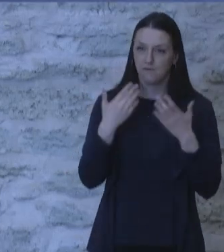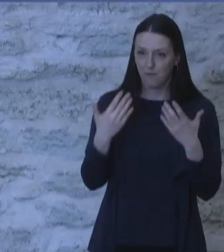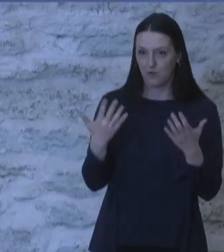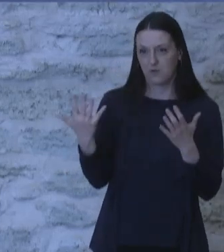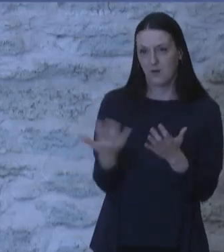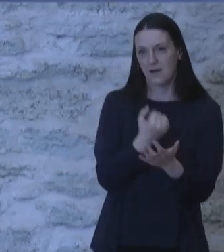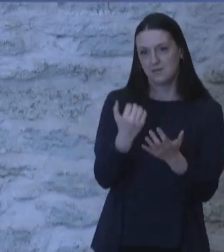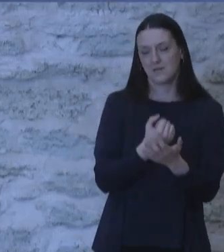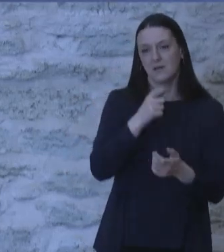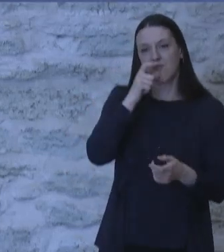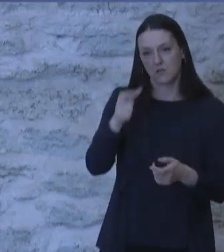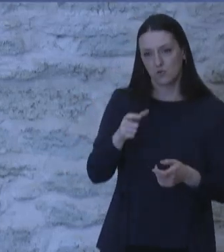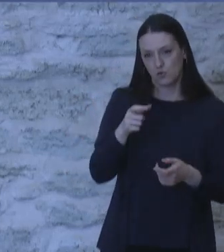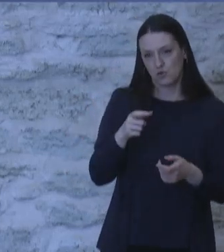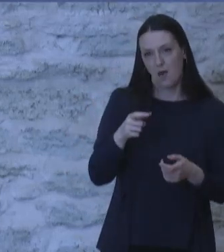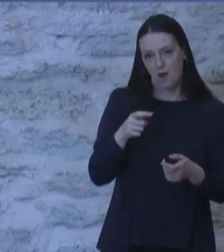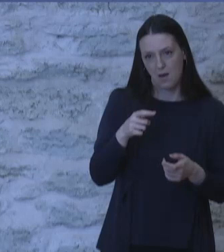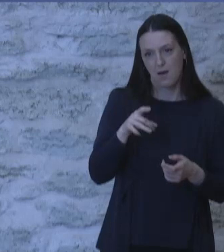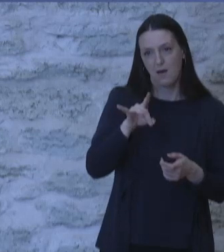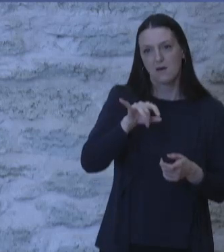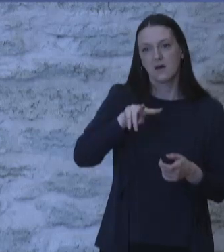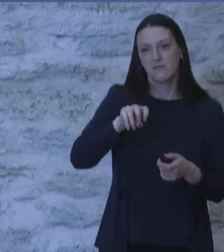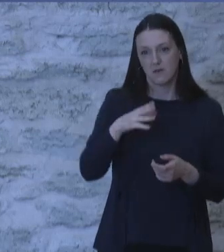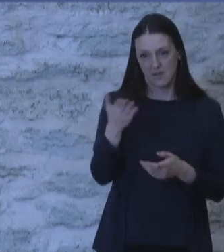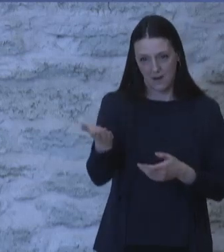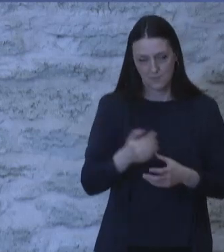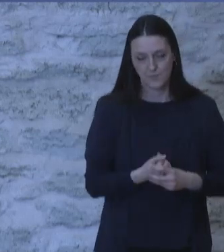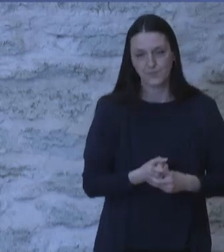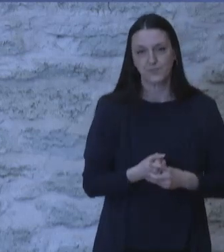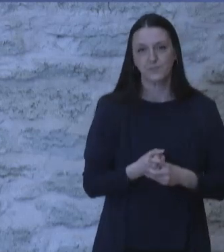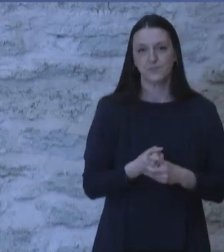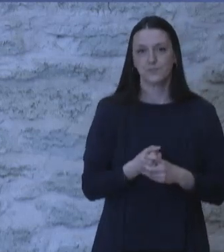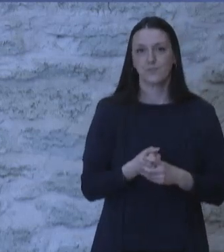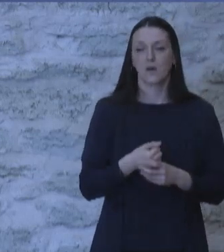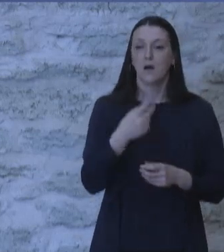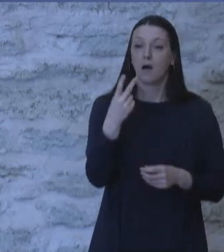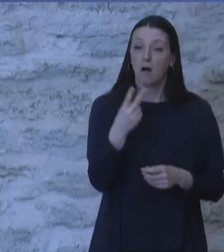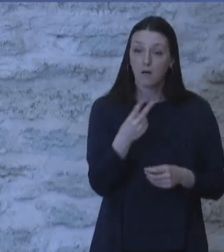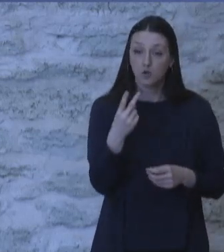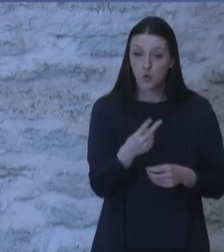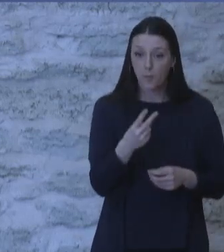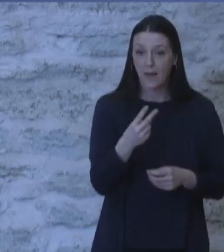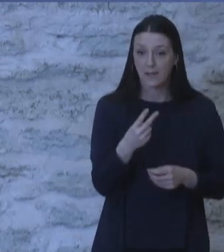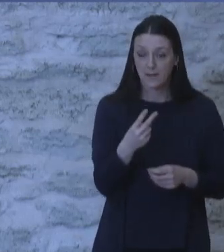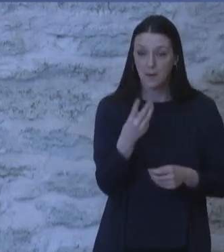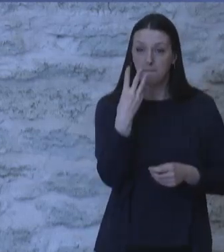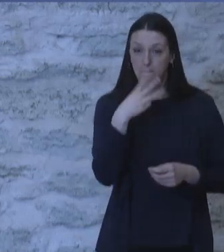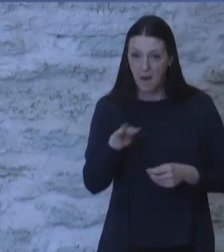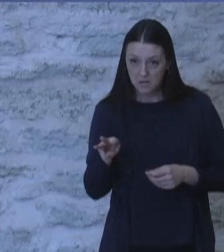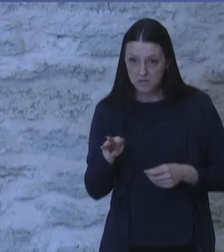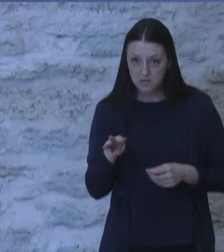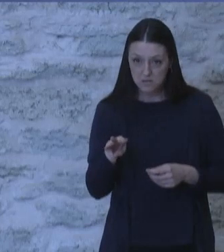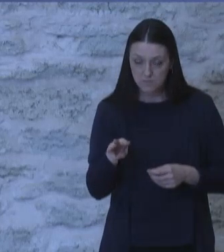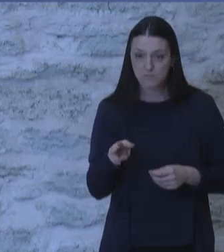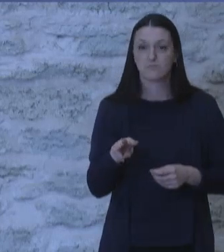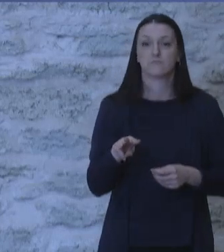infotunni lõpus tänu oma headel ameti kaasastele 20. märts 2021.